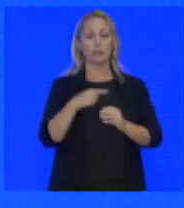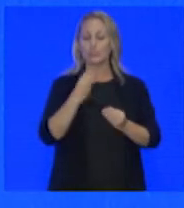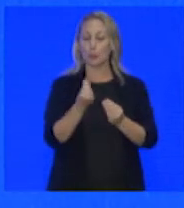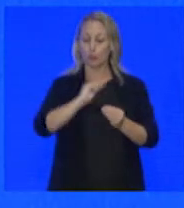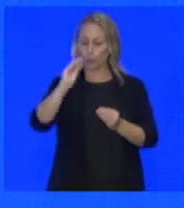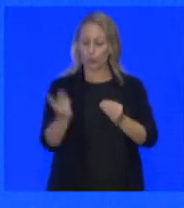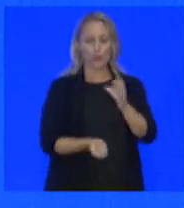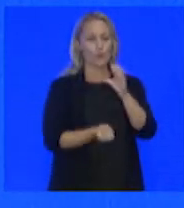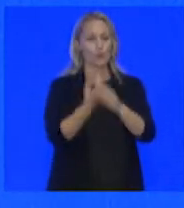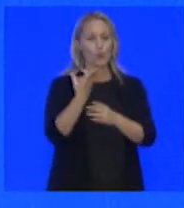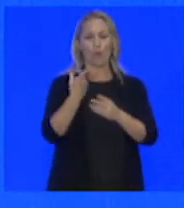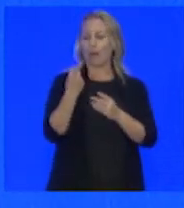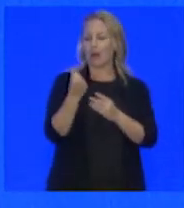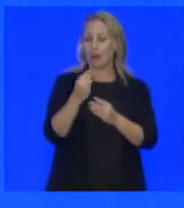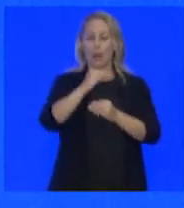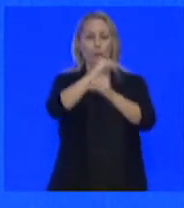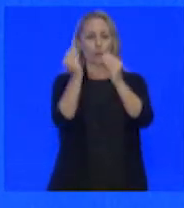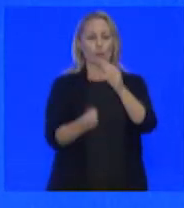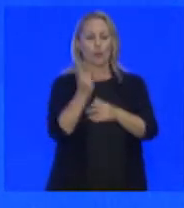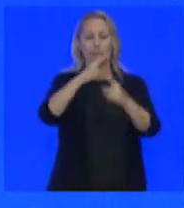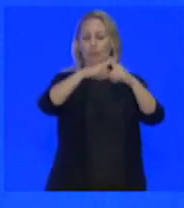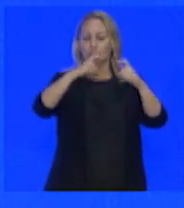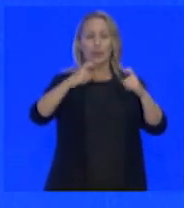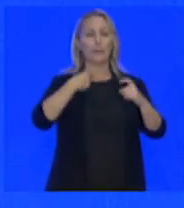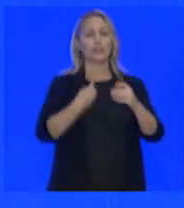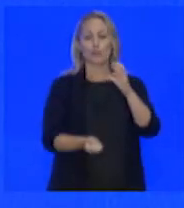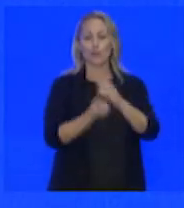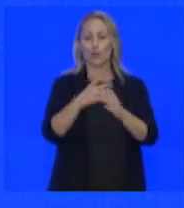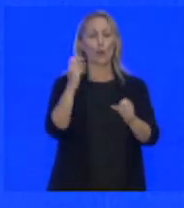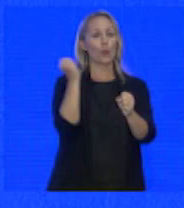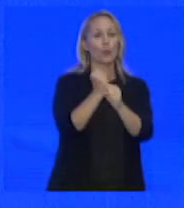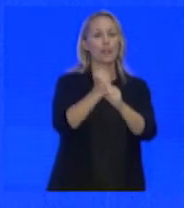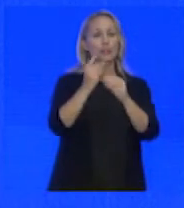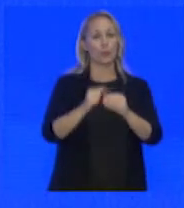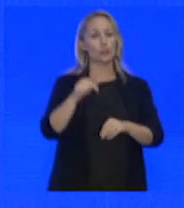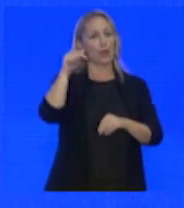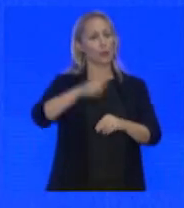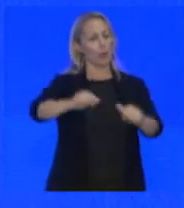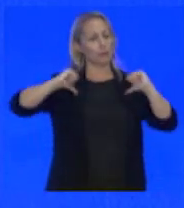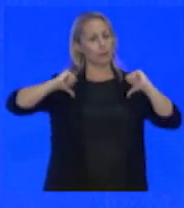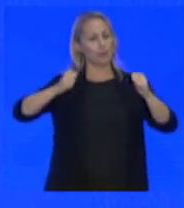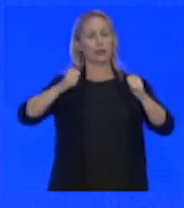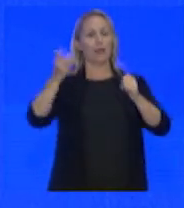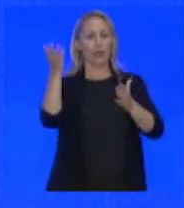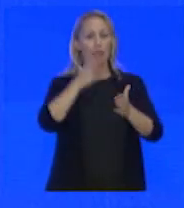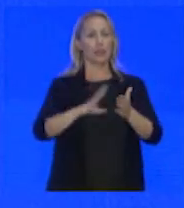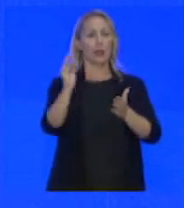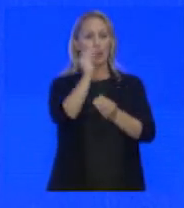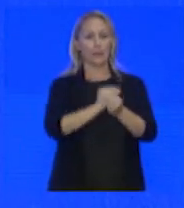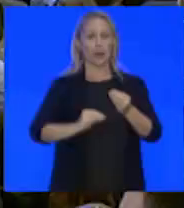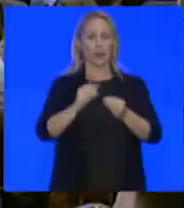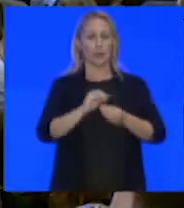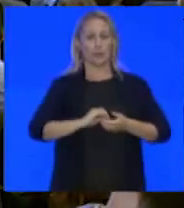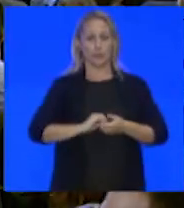και την τόνωση της απασχόλησης. Με ένα τολμηρό κύμα μεταρρυθμίσεων κερδίζουμε ισχυρή